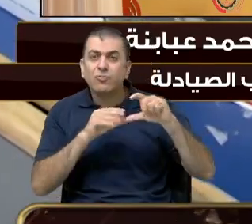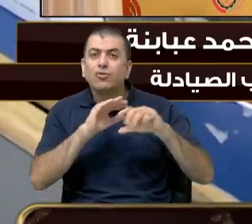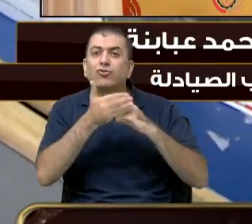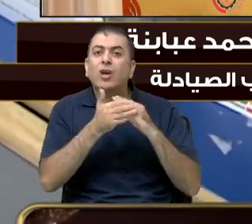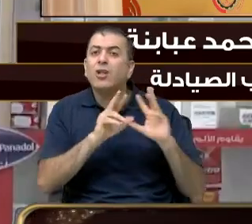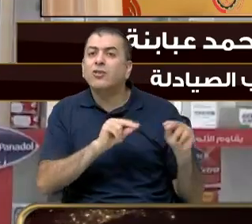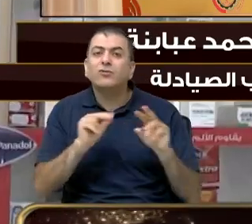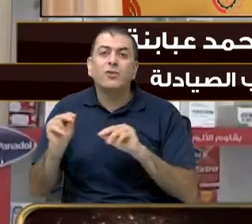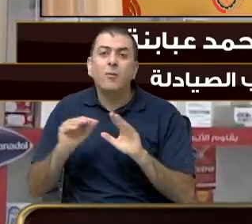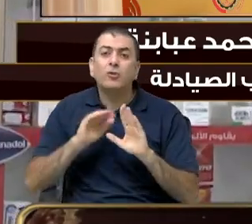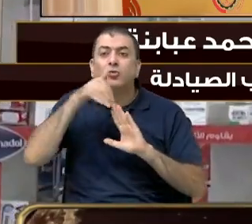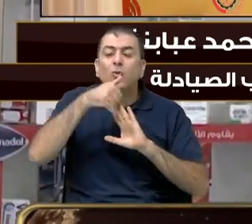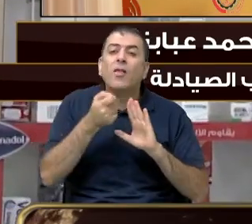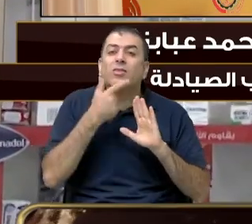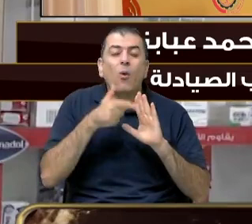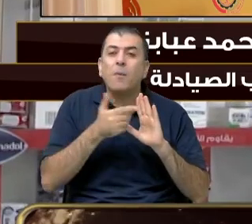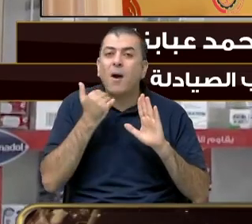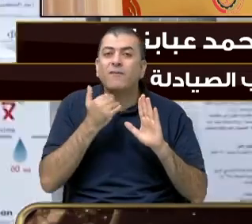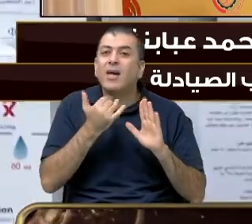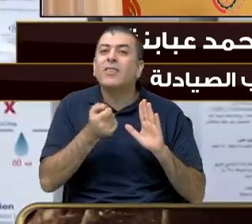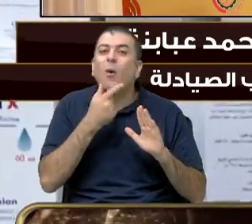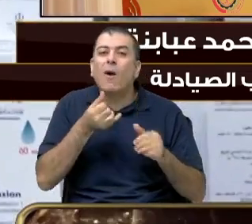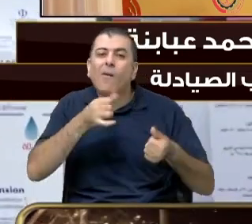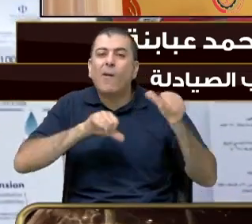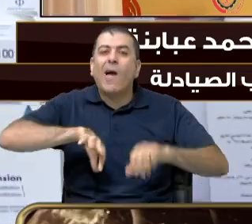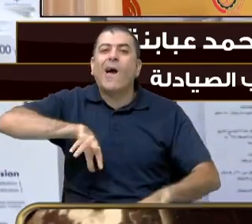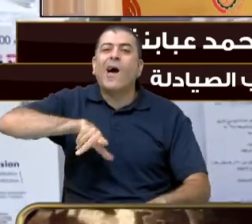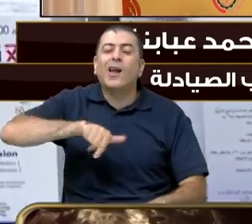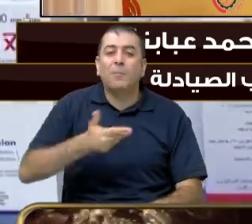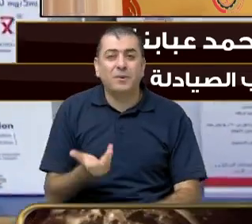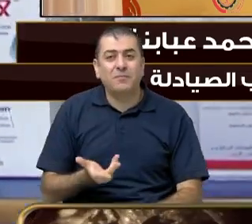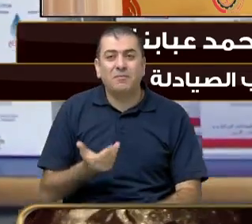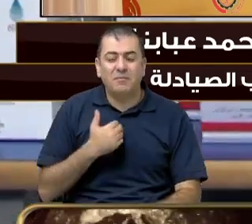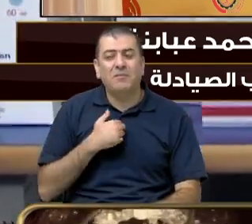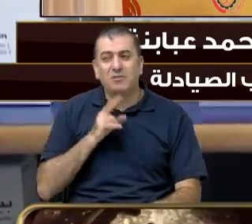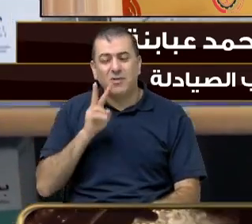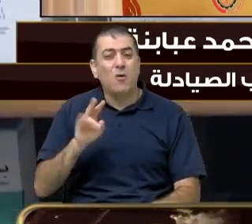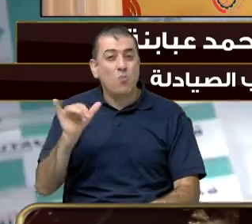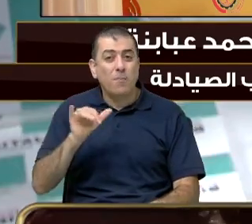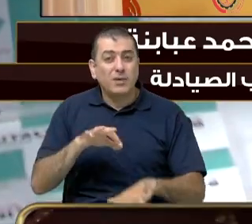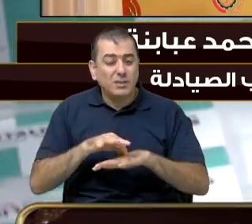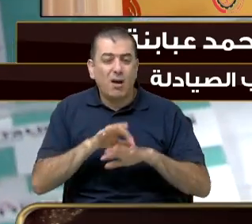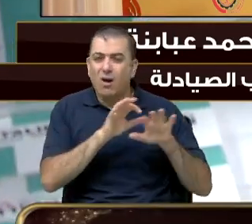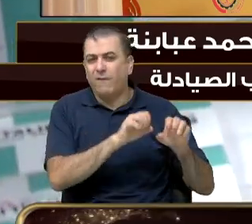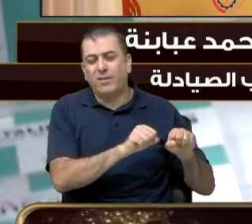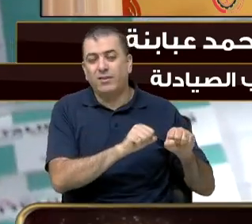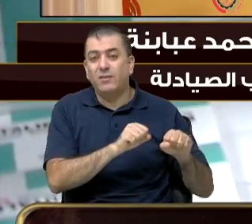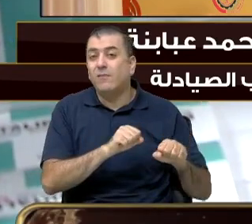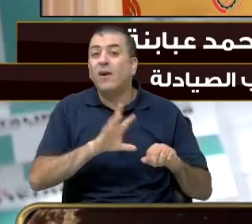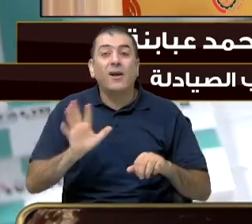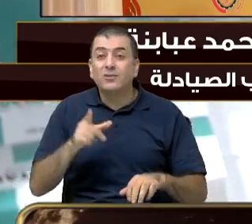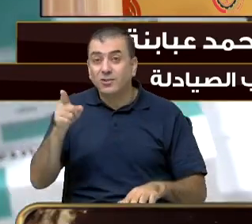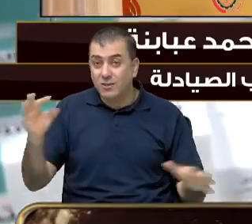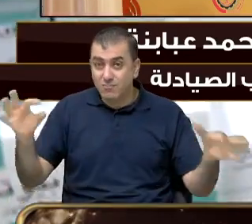هو ثابت ولكن الماده الفعاله غير موجوده. هذا الشيء احنا اذا بدنا نحافظ على من الدواء وعلى صحه المواطن يجب ان يكون عندما